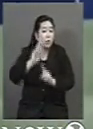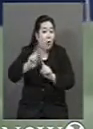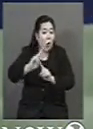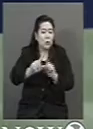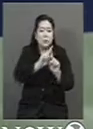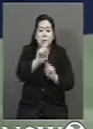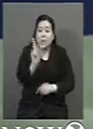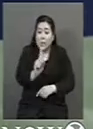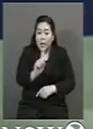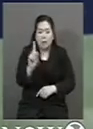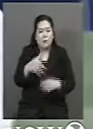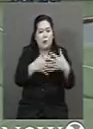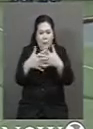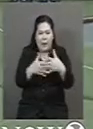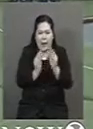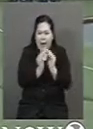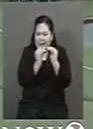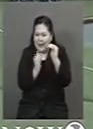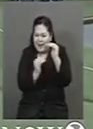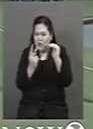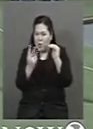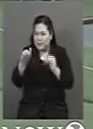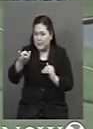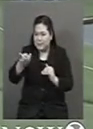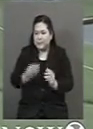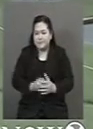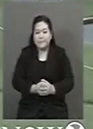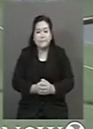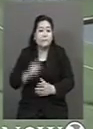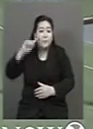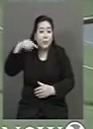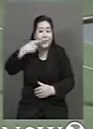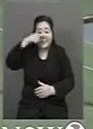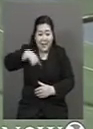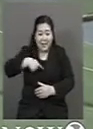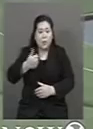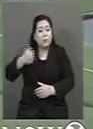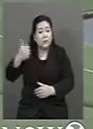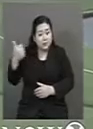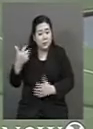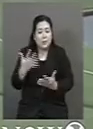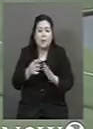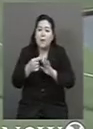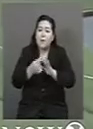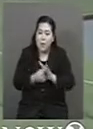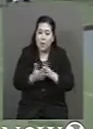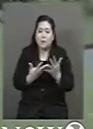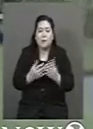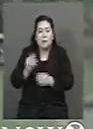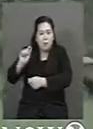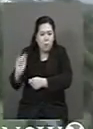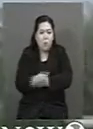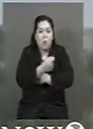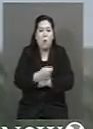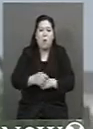สสิก้าคอร์ด้าจากอเมริกาเพียงแค่2สโตรกผลงานของโปรสาวไทยคนอื่นโปรแหวนพรนงเพชรล้ำสกอร์6อันดับพ